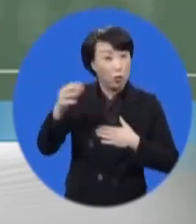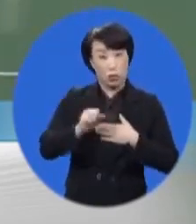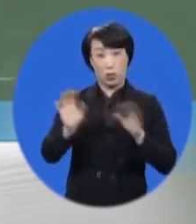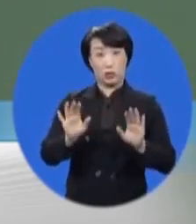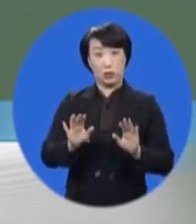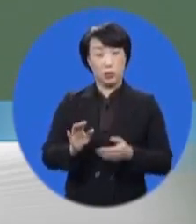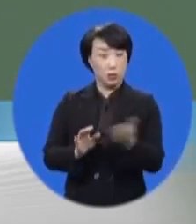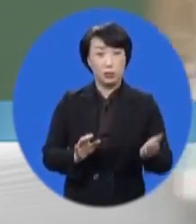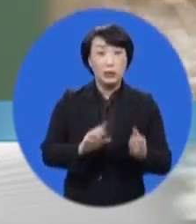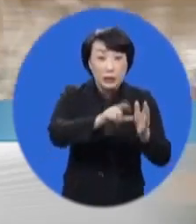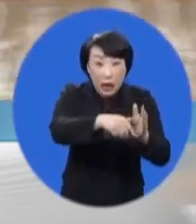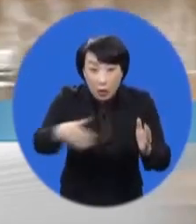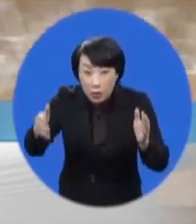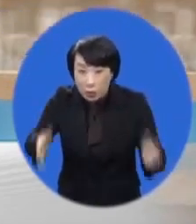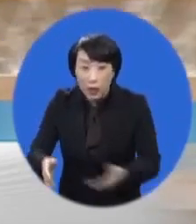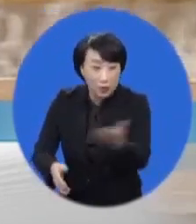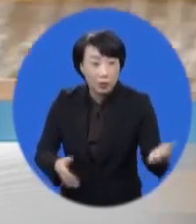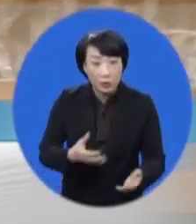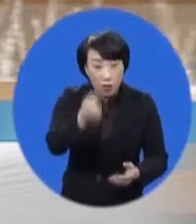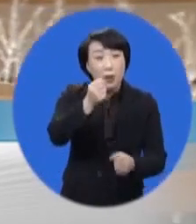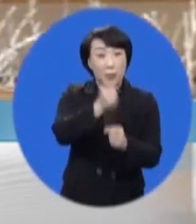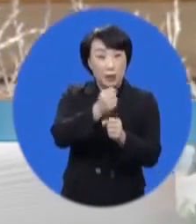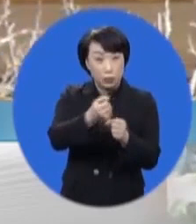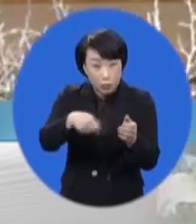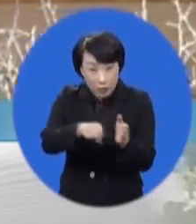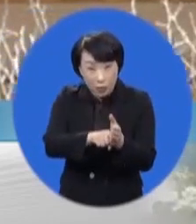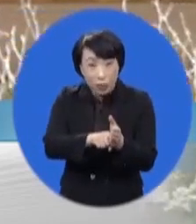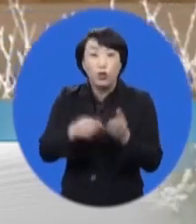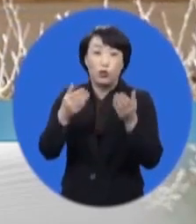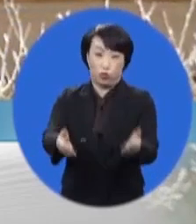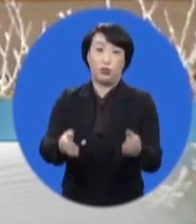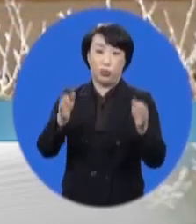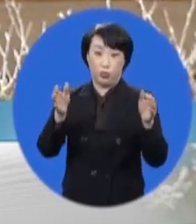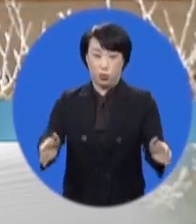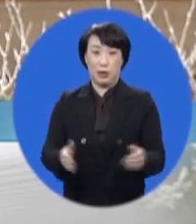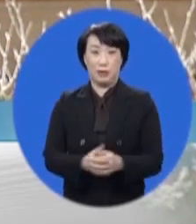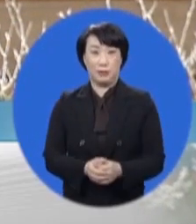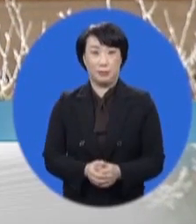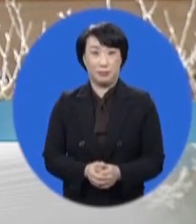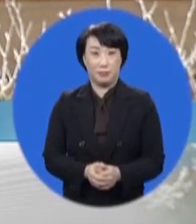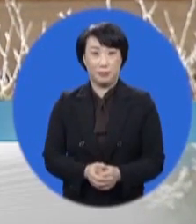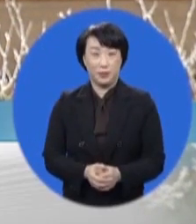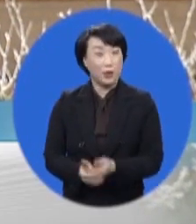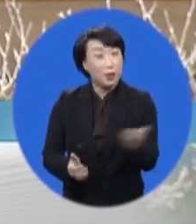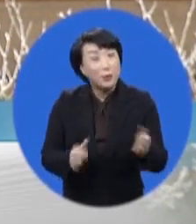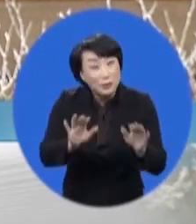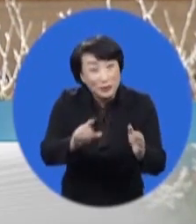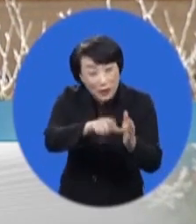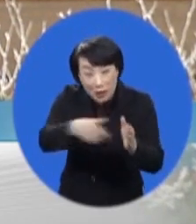이 세월은 여러분의 것을 만들려고 주신 세월이다. 그럼